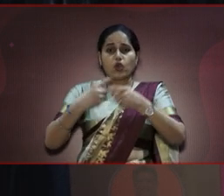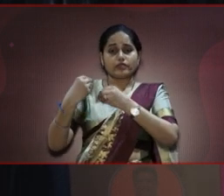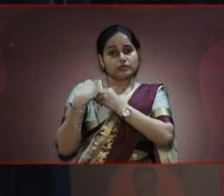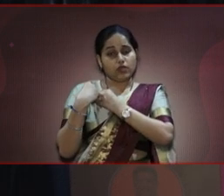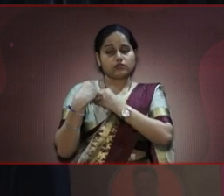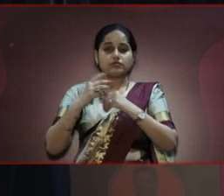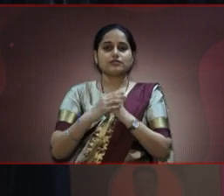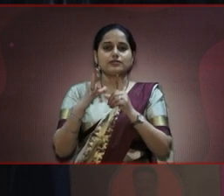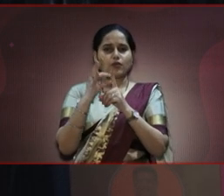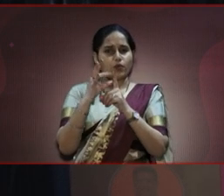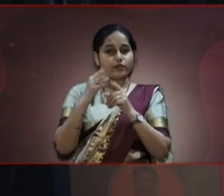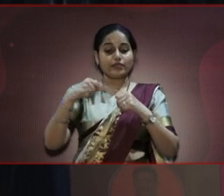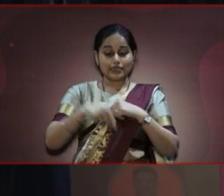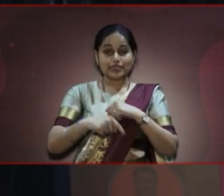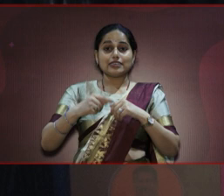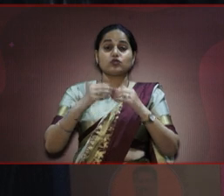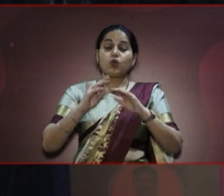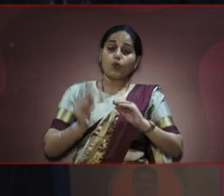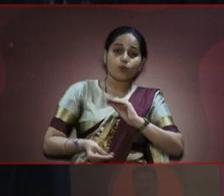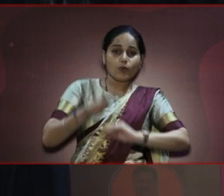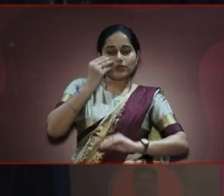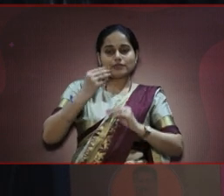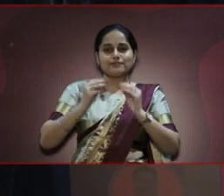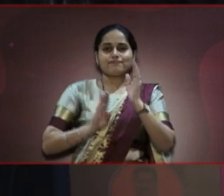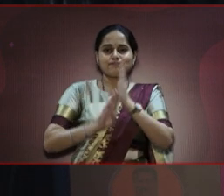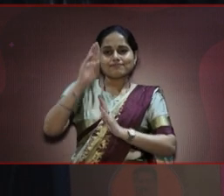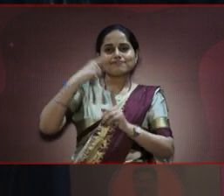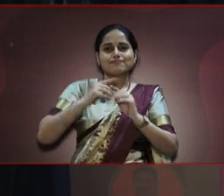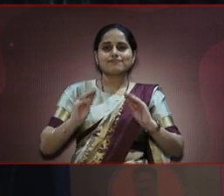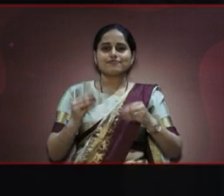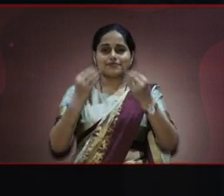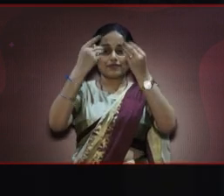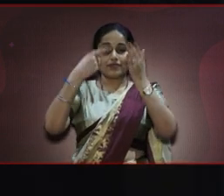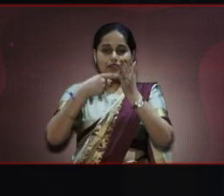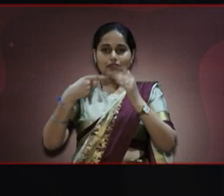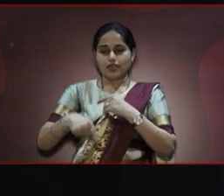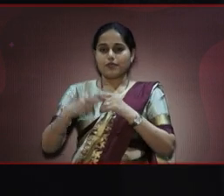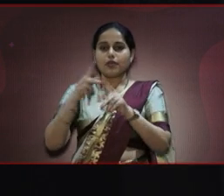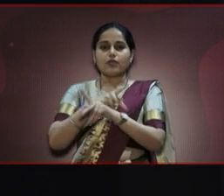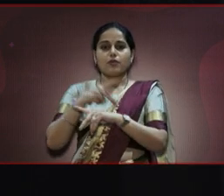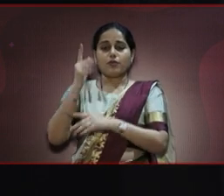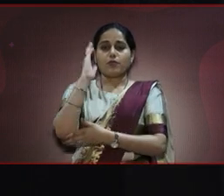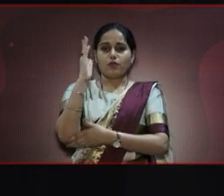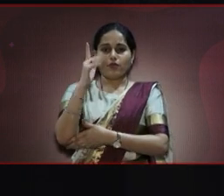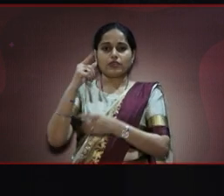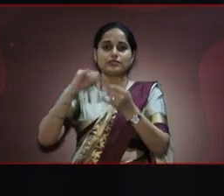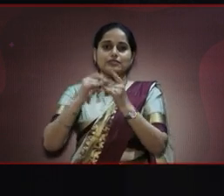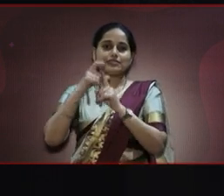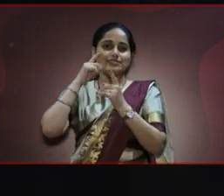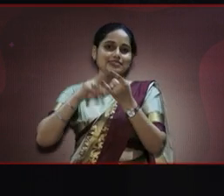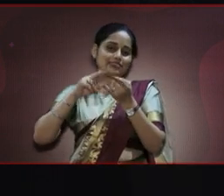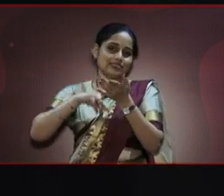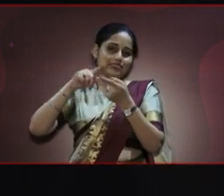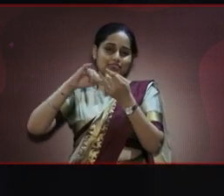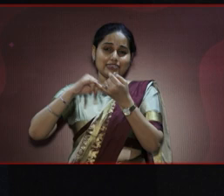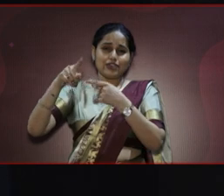इस शैक्षिक यात्रा को और सफल और प्रभावशाली बनाने में आदरणीय निदेशक महोदय प्रोफेसर दिनेश प्रसाद सकलानी सर की एक महत्वपूर्ण